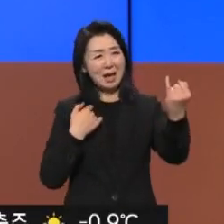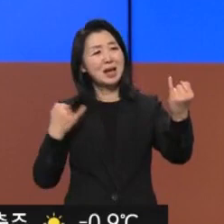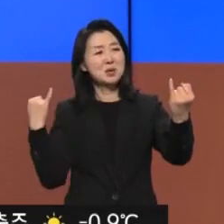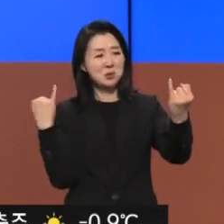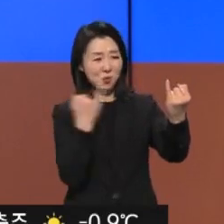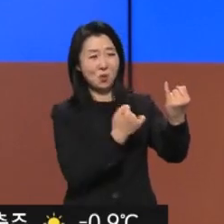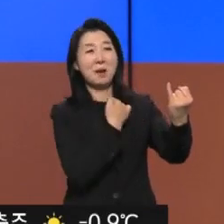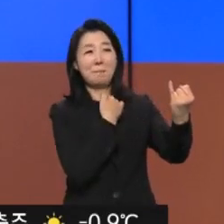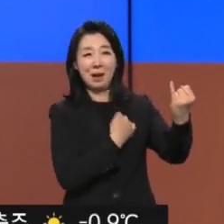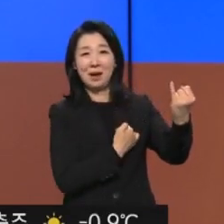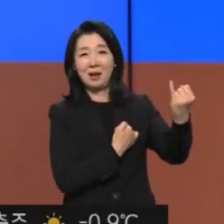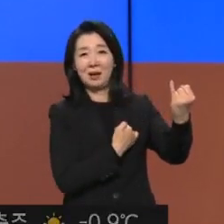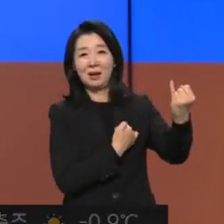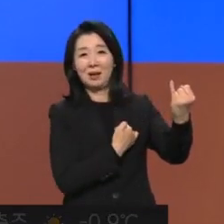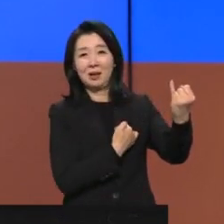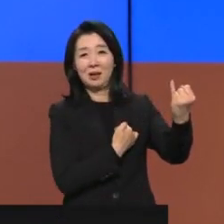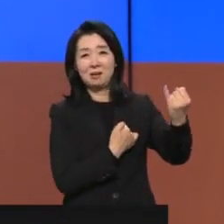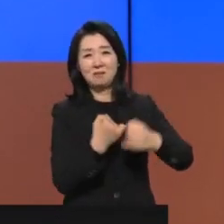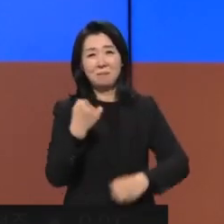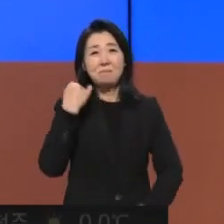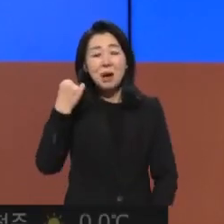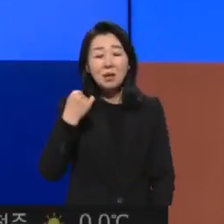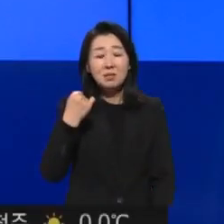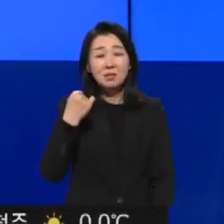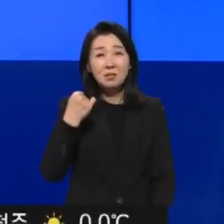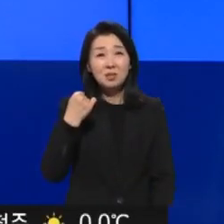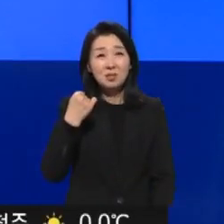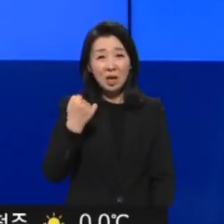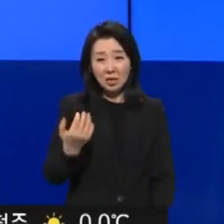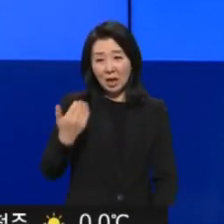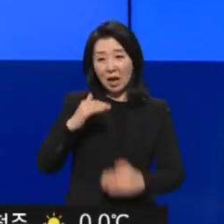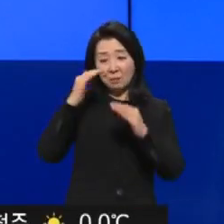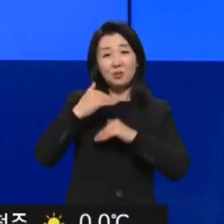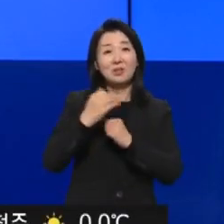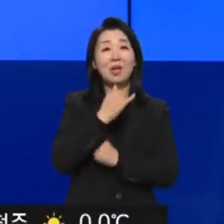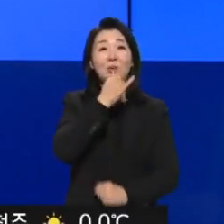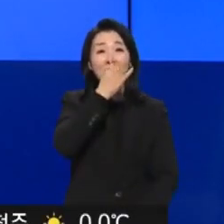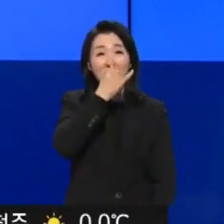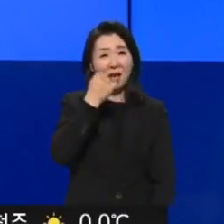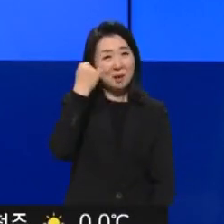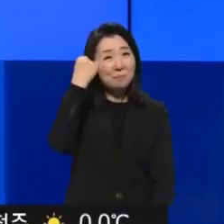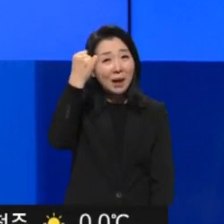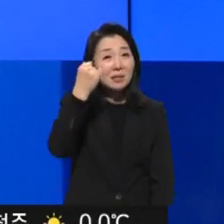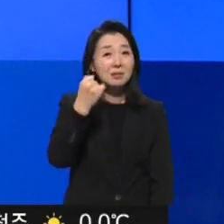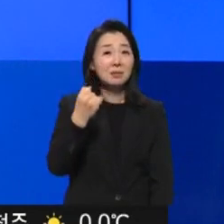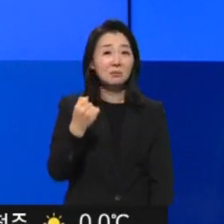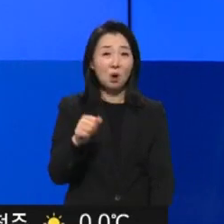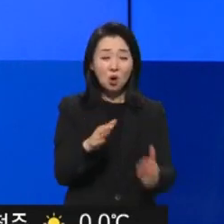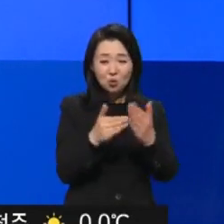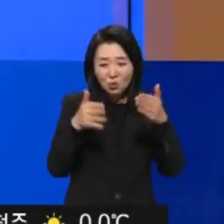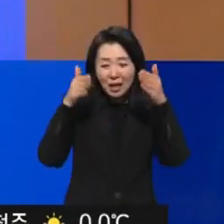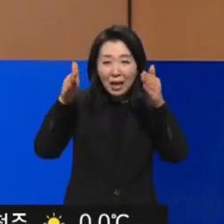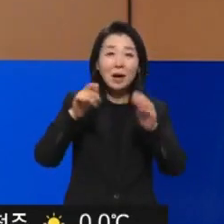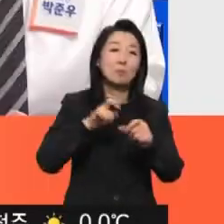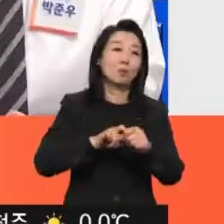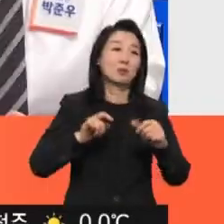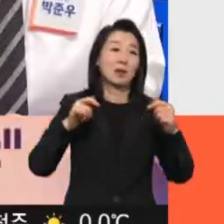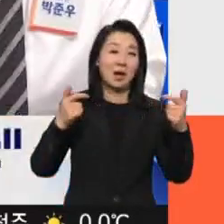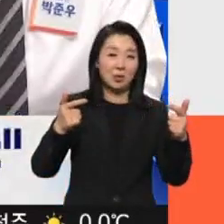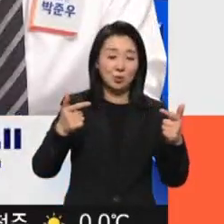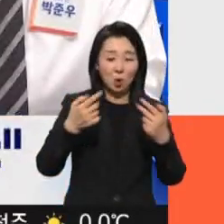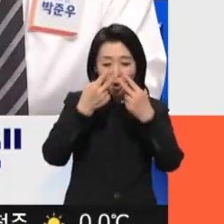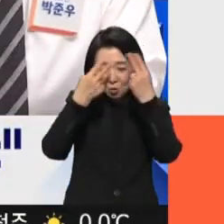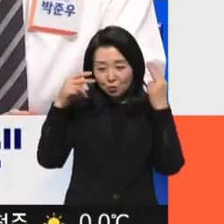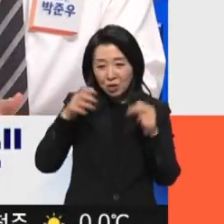최고위원과 직접 통화를 해봤었는데요. 이 파이팅을 외친 이 전후 사정을 설명을 했습니다. 이 파이팅은 이 유족들을 향한 것이 아니었다면서